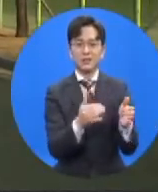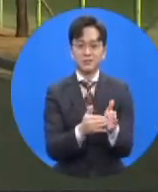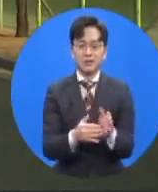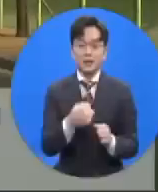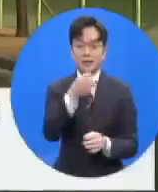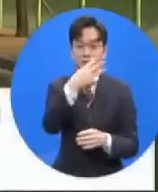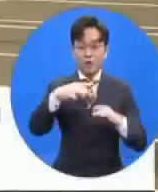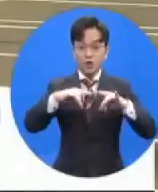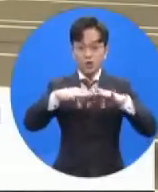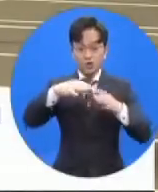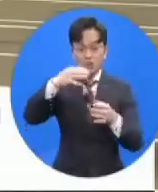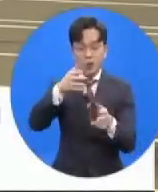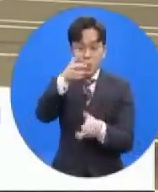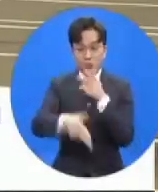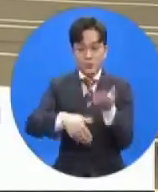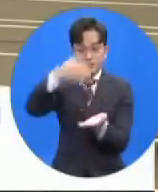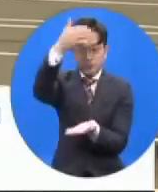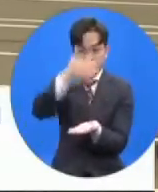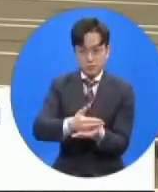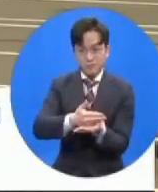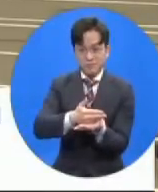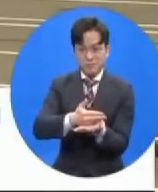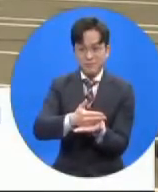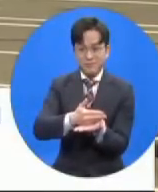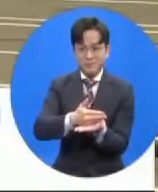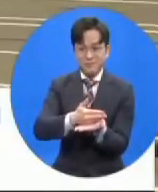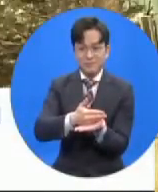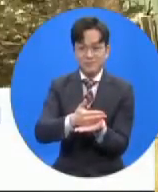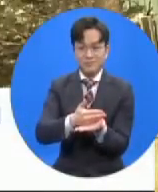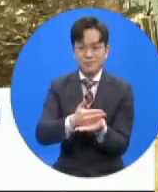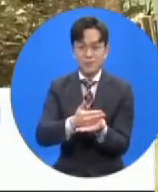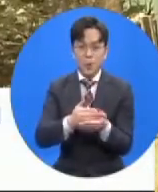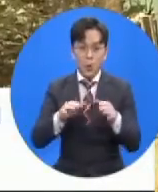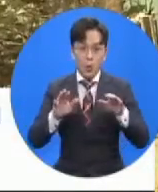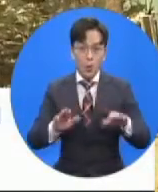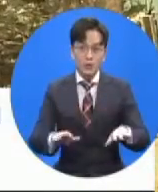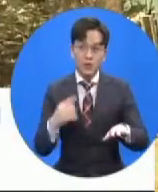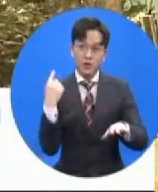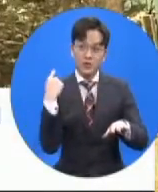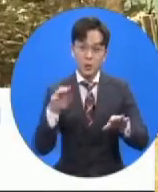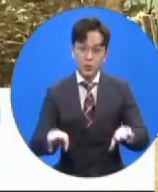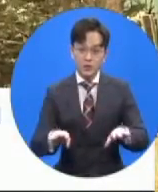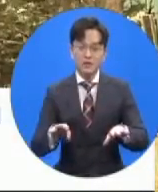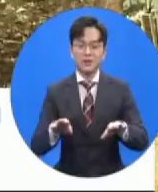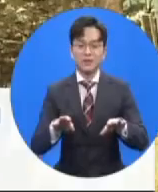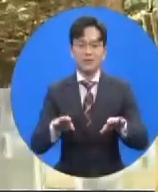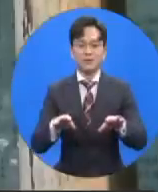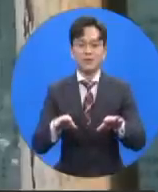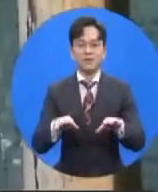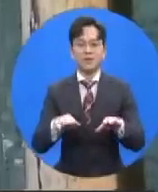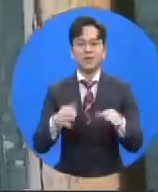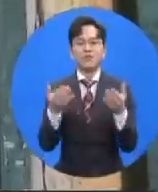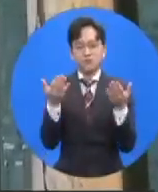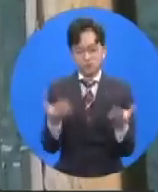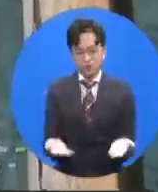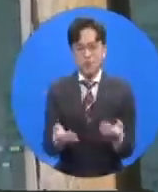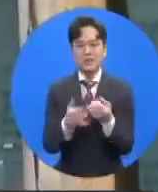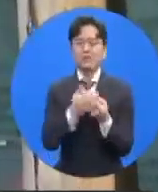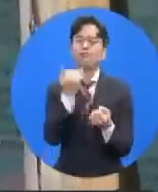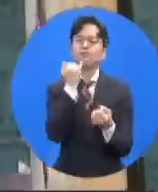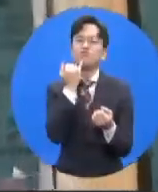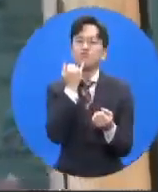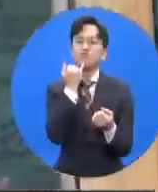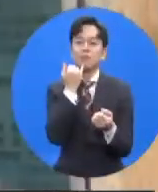삼성전자는 공장 폐쇄 기간에 주말이 포함됐기 때문에 생산 일정에 큰 차질은 없을 것이라고 밝혔습니다. 그런데